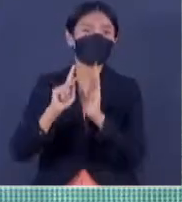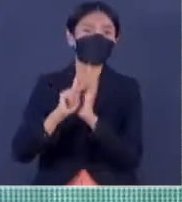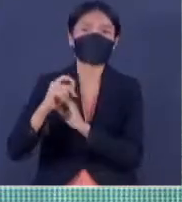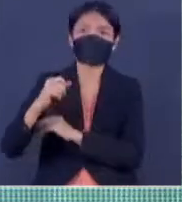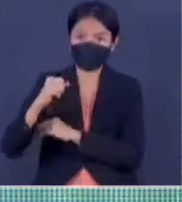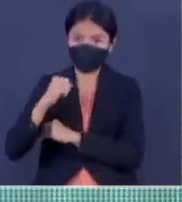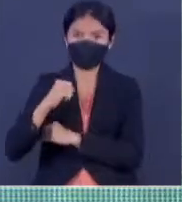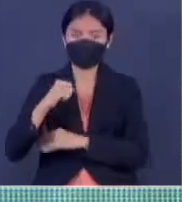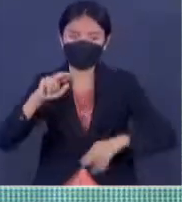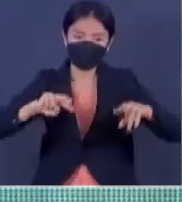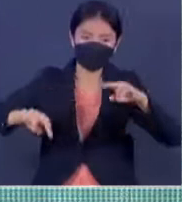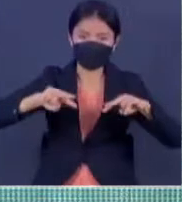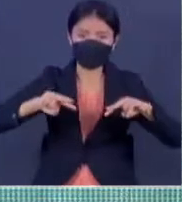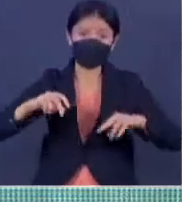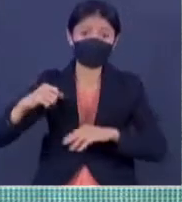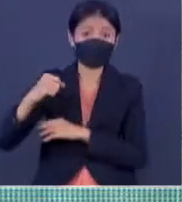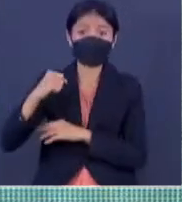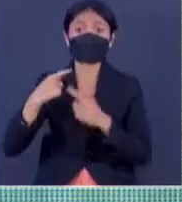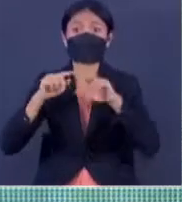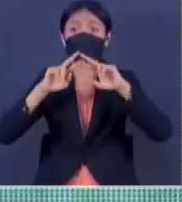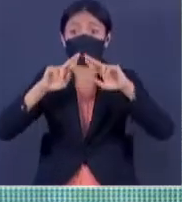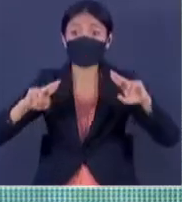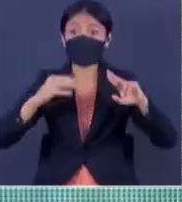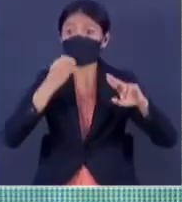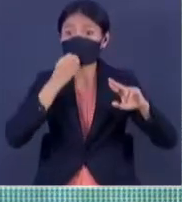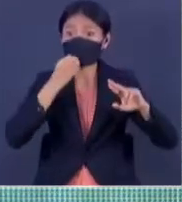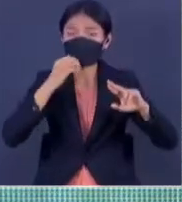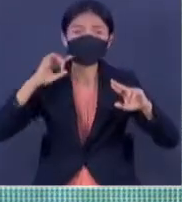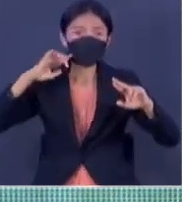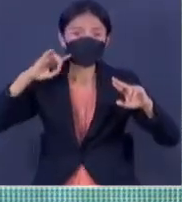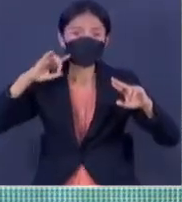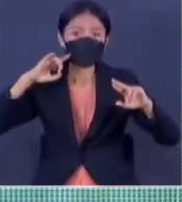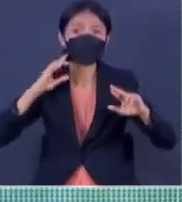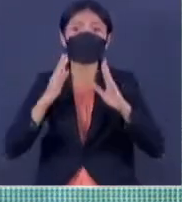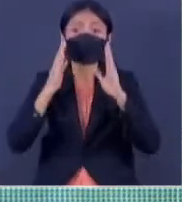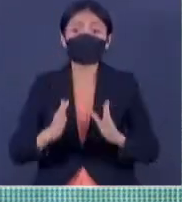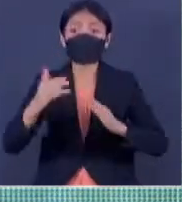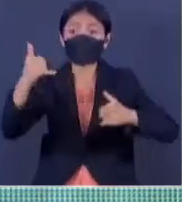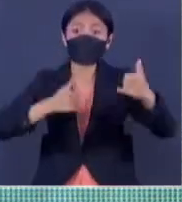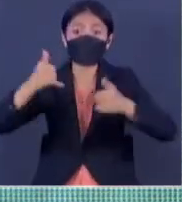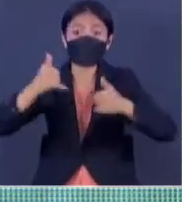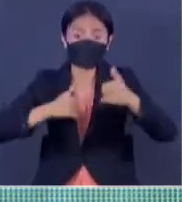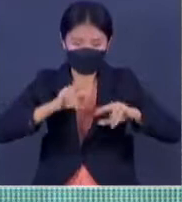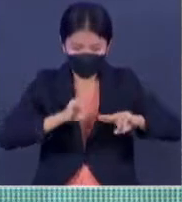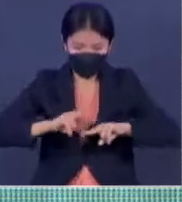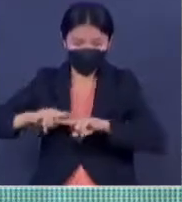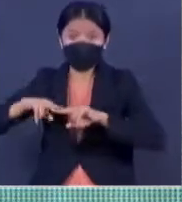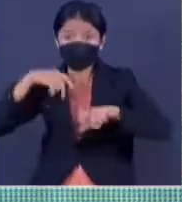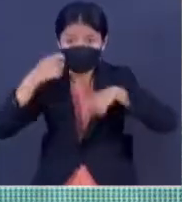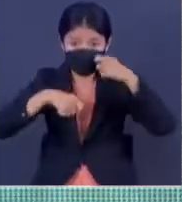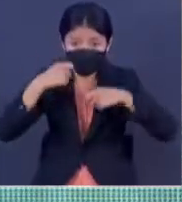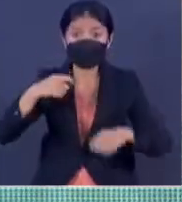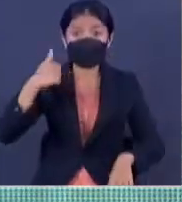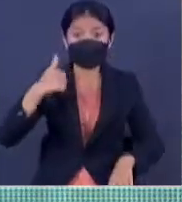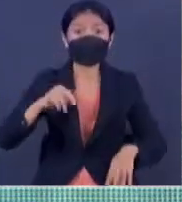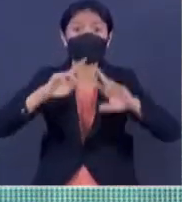ต่ว่าล่าสุดนะคะมีผู้ประกอบการร้านอาหารฝ่าฝืนคำสั่งค่ะให้ลูกค้าเข้ามานั่งรับประทานอาหารในร้านนะคะโดยเขาอ้างค่ะว่า